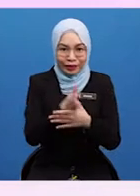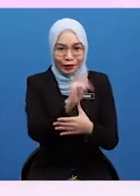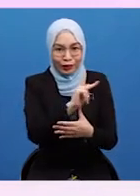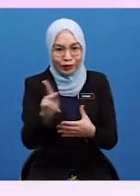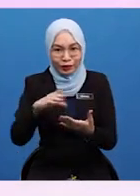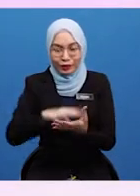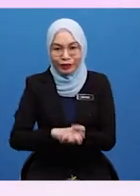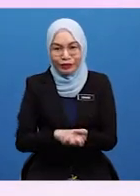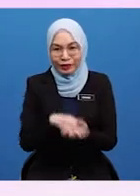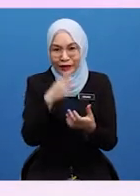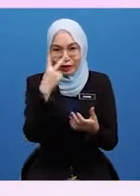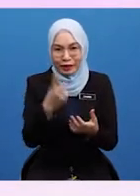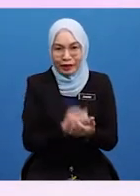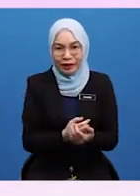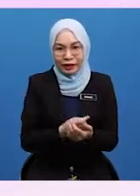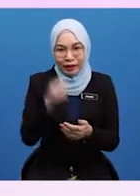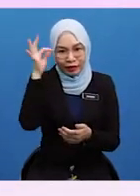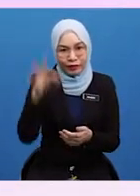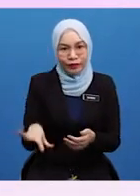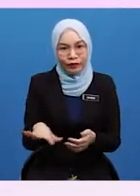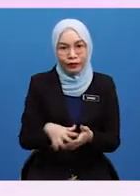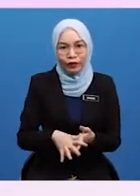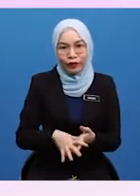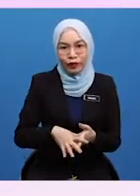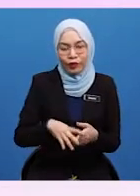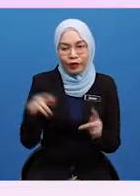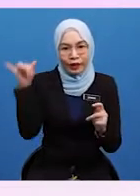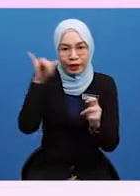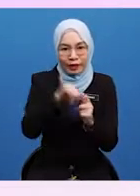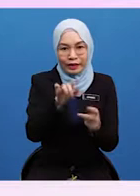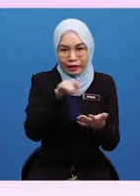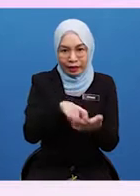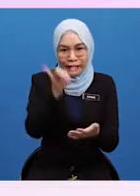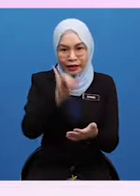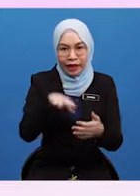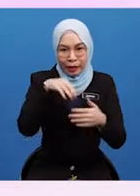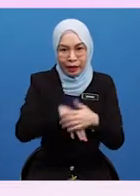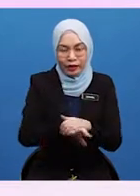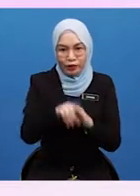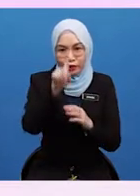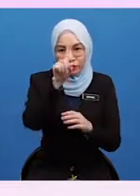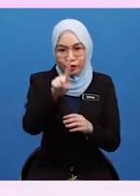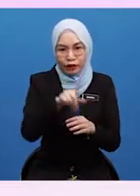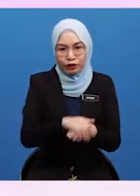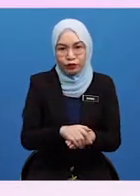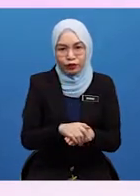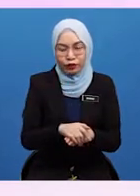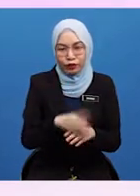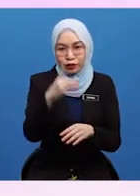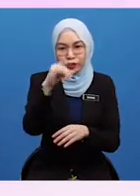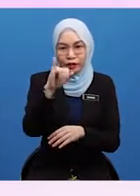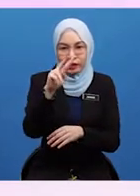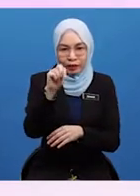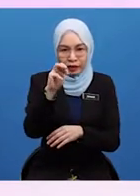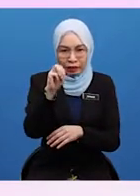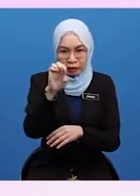mengenai Sistem telekomunikasi ini yang memasuki satu dimensi baharu dengan